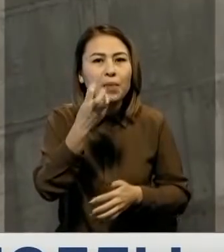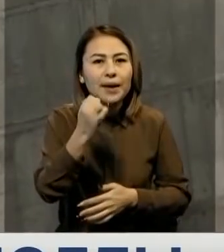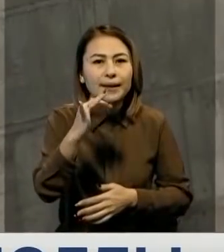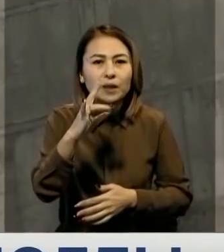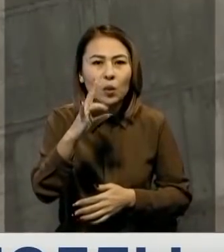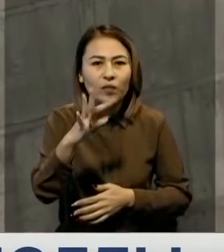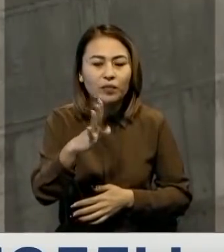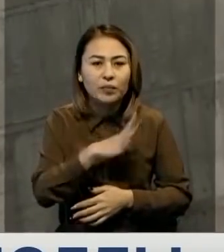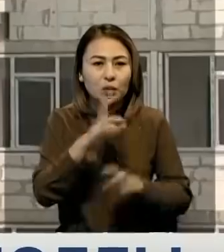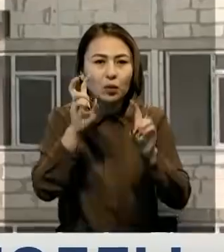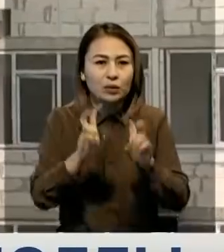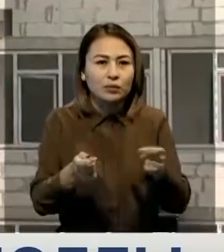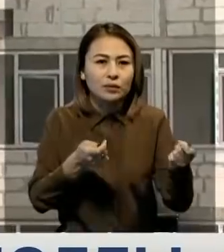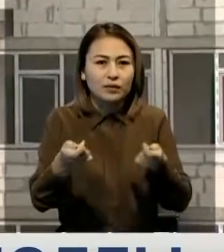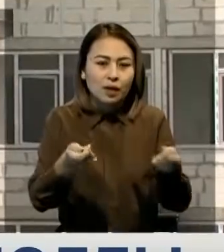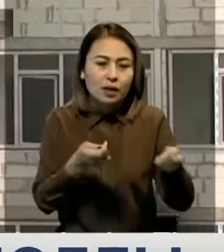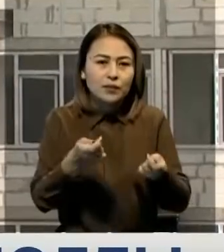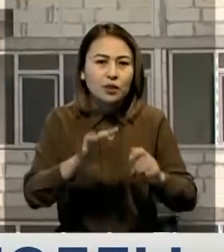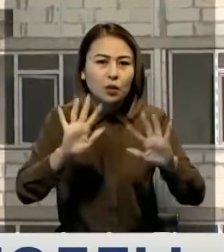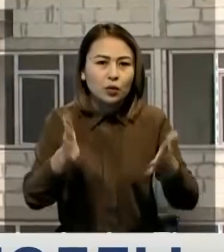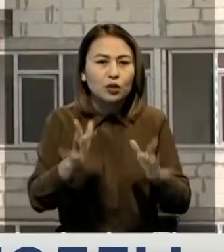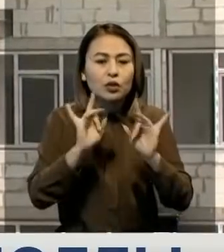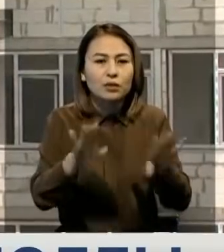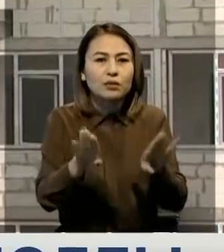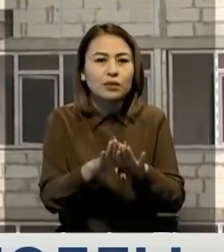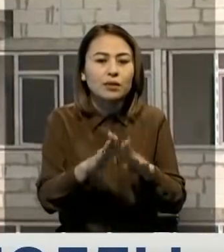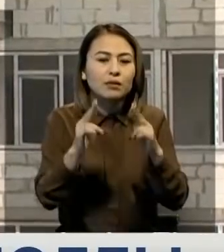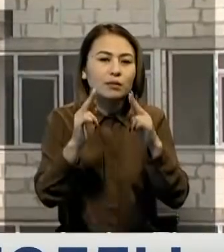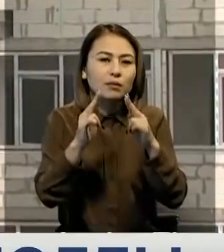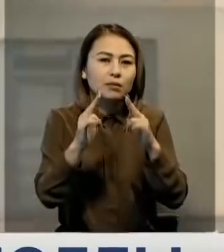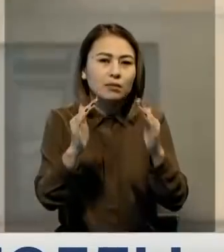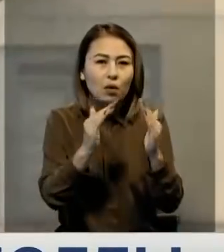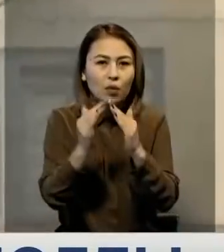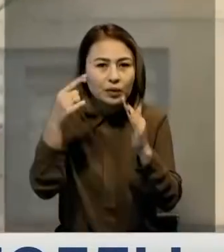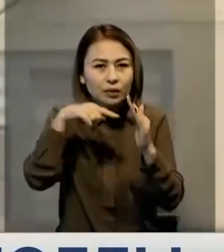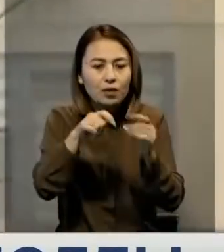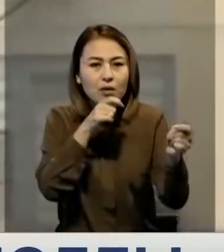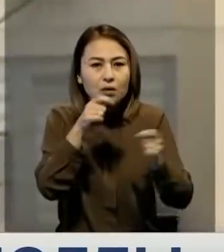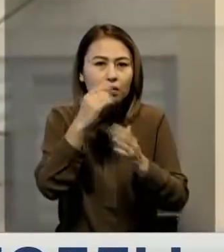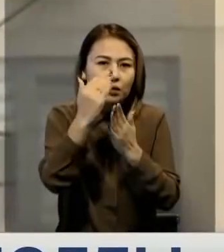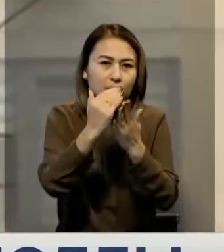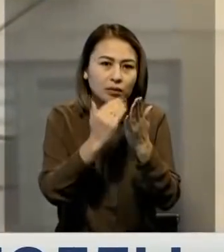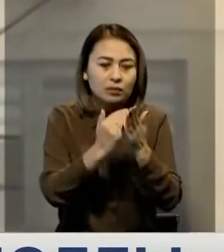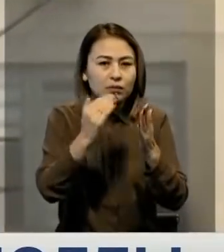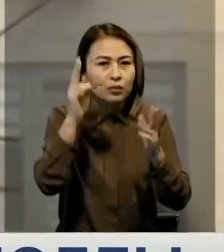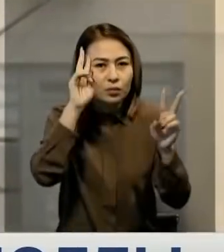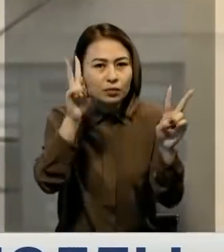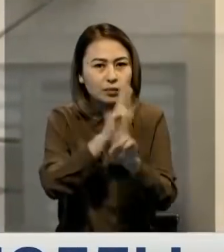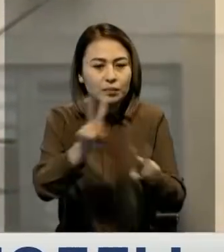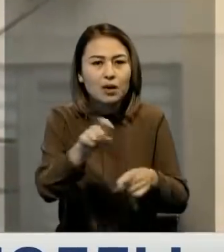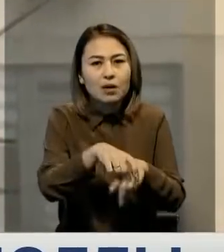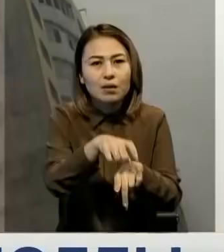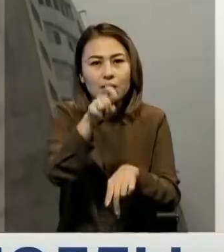Майынов басқарған. Оқиға орнында болған әріптестерінің айтуынша, бұл нысанда қауіпсіздік ережелері мүлдем ескерілмеген.